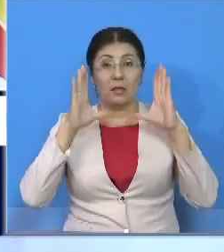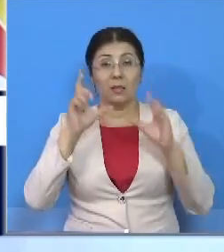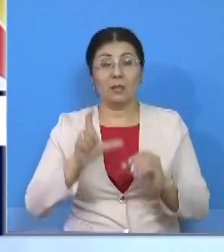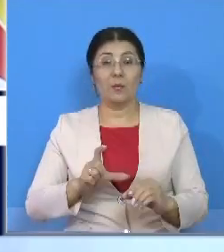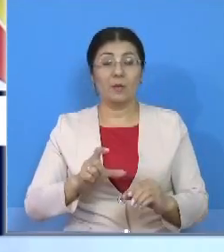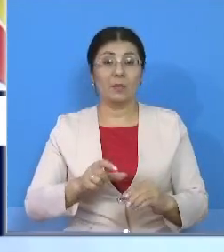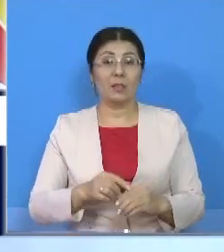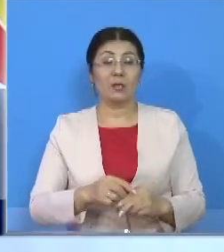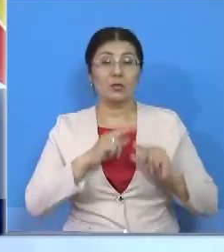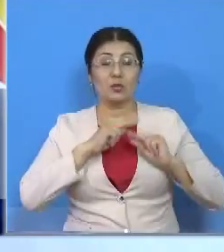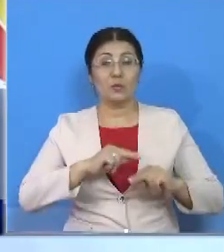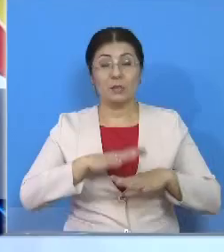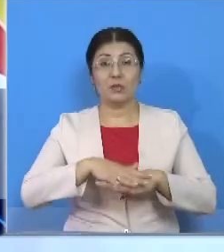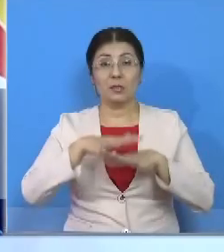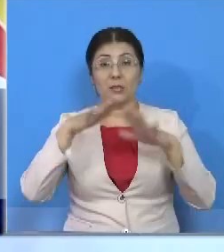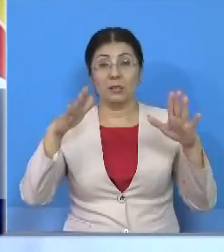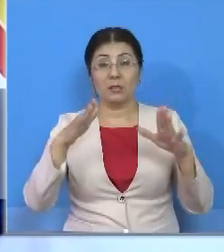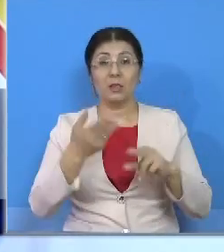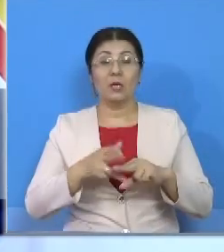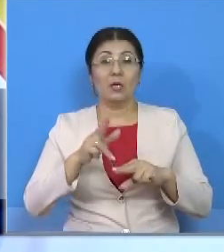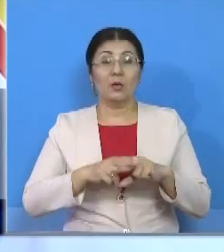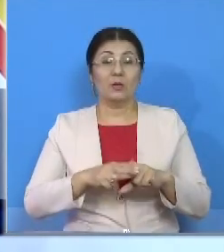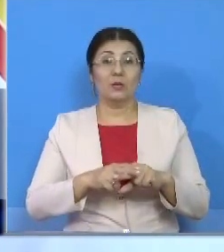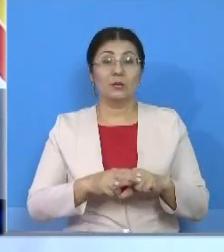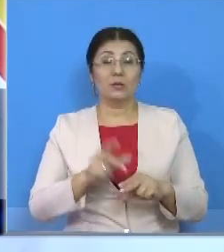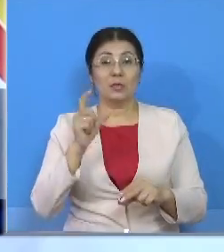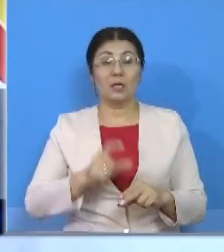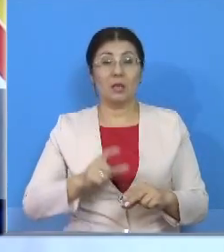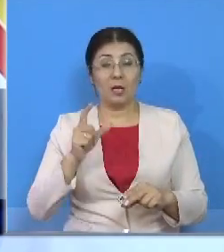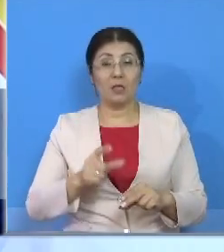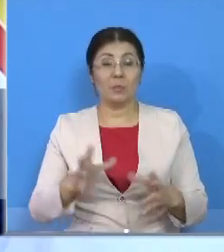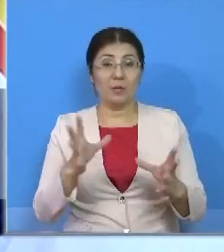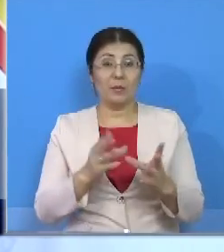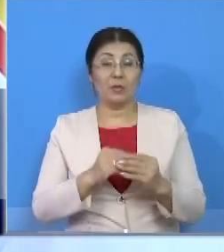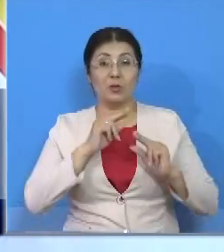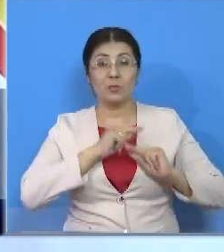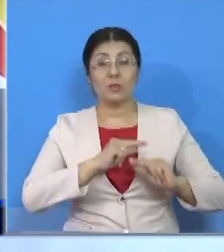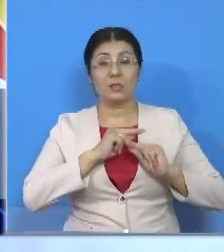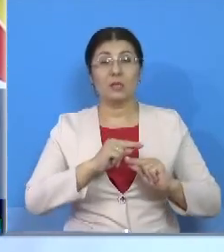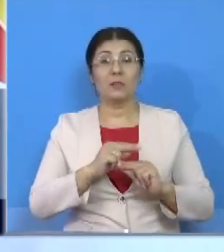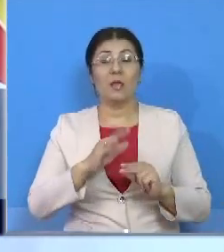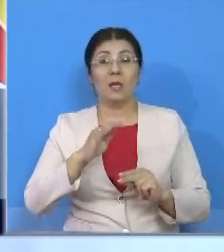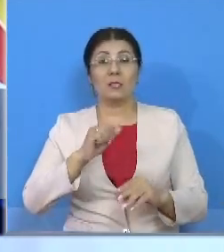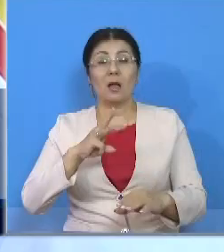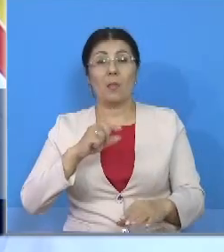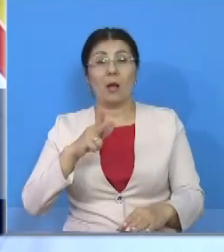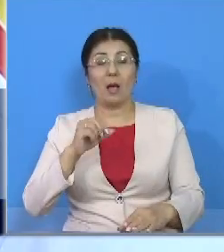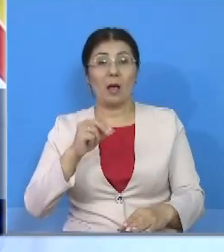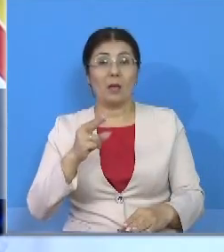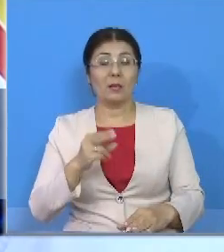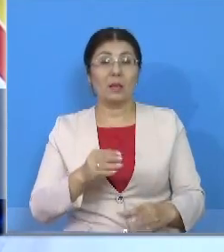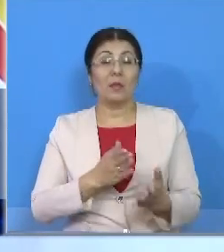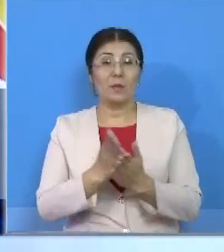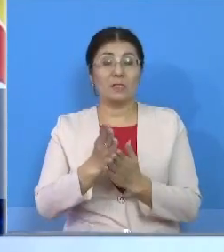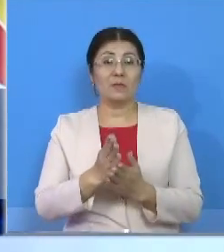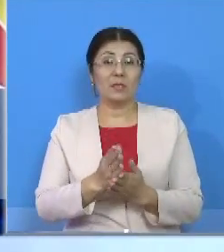зор. Сол үшін де осы халықпен тікелей жұмыс жасайтын, жамағатқа бағыт-бағдар беретін, оларға рухани